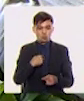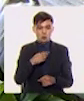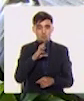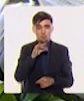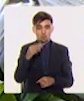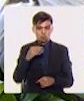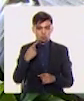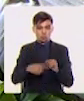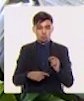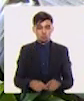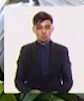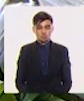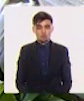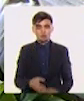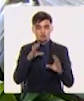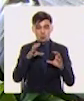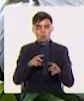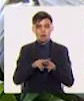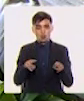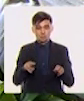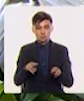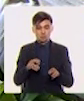Заң бір ғой. Заң бір.